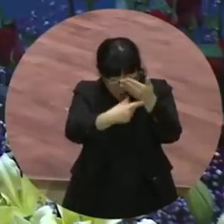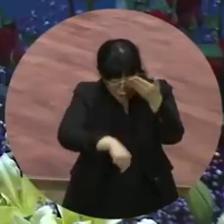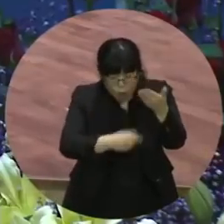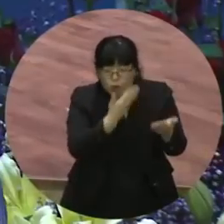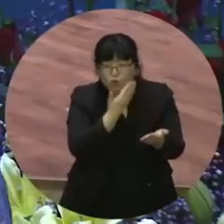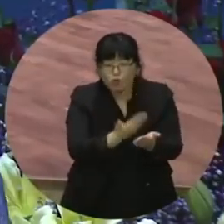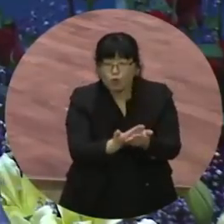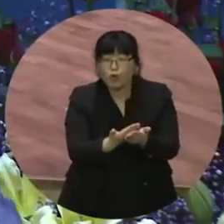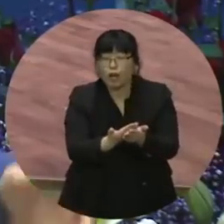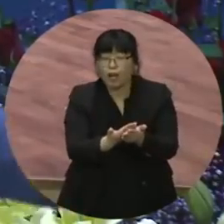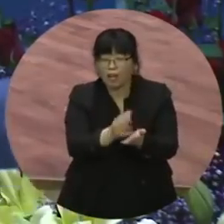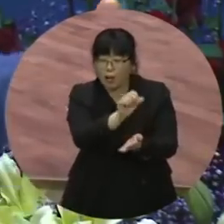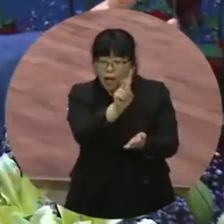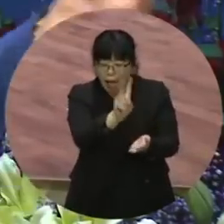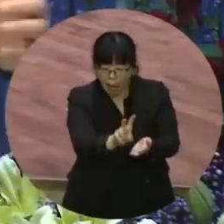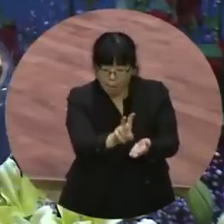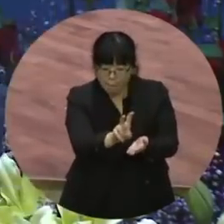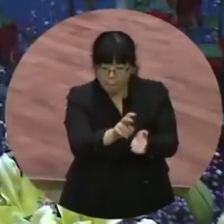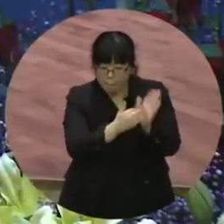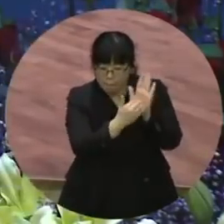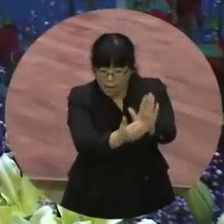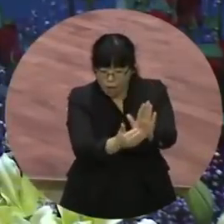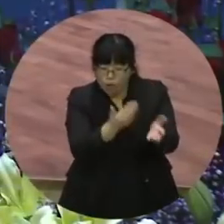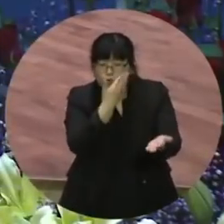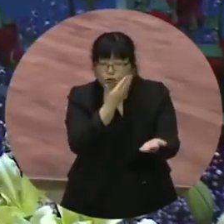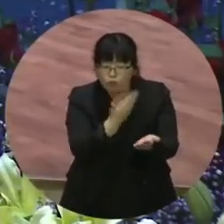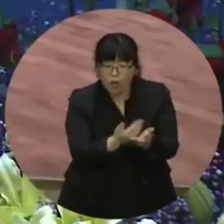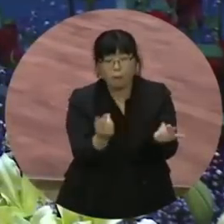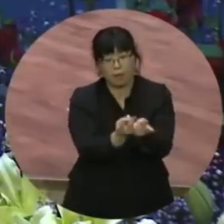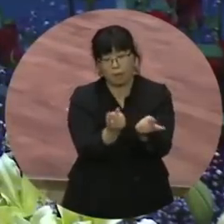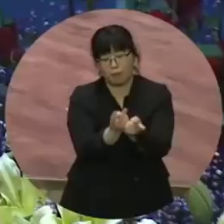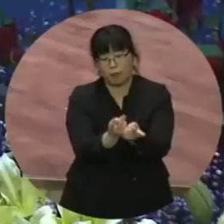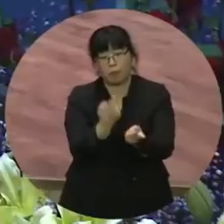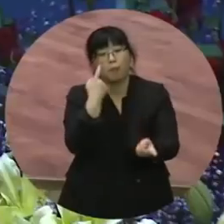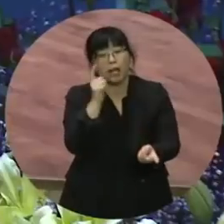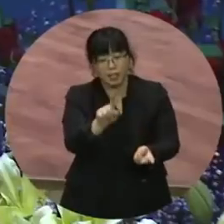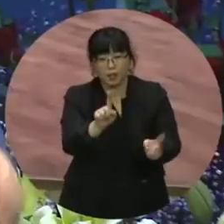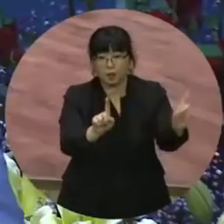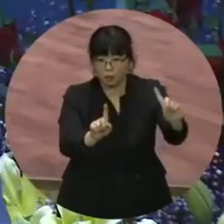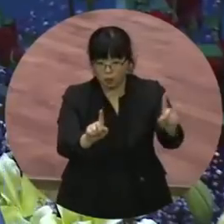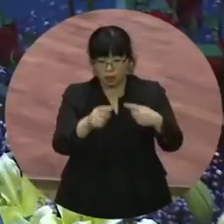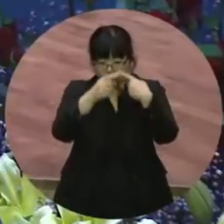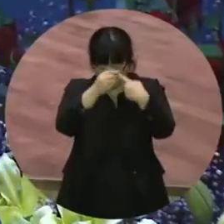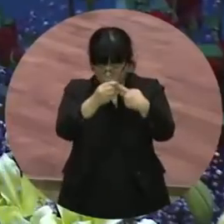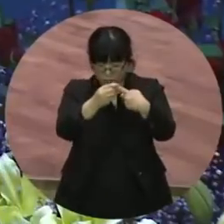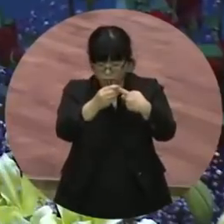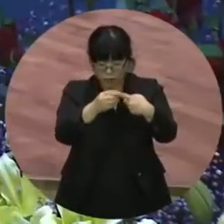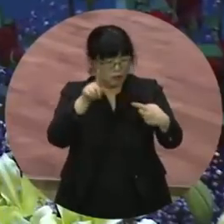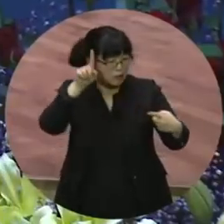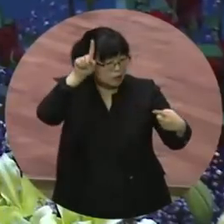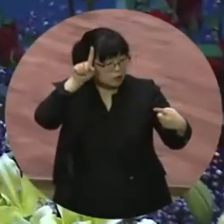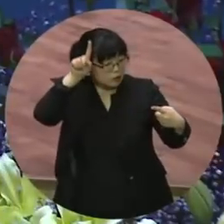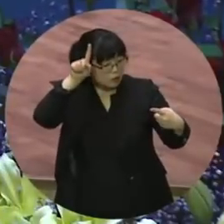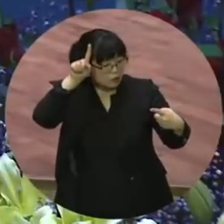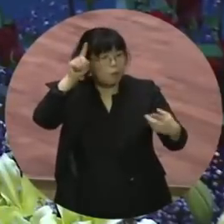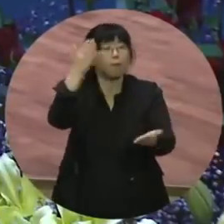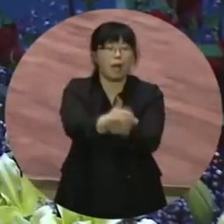스트레스 받지 마라. 스트레스는 왜 안 받겠어요? 살다 보면 이런저런 문제 많은데, 근데 예수 믿는 사람은 안